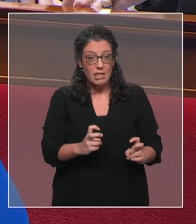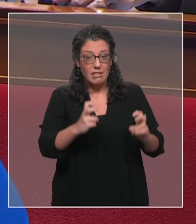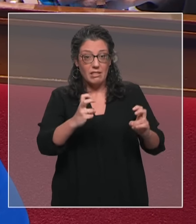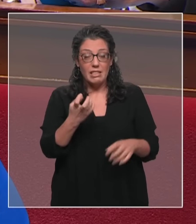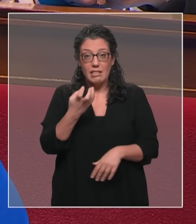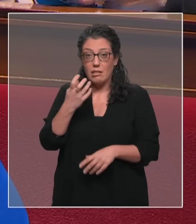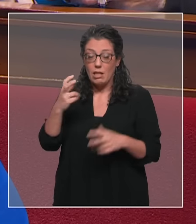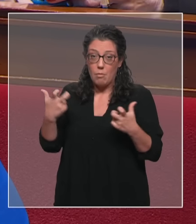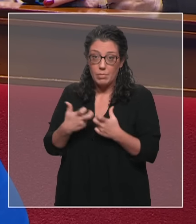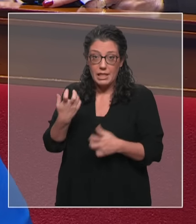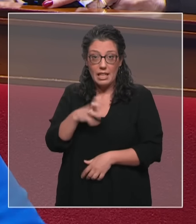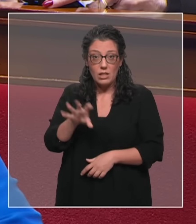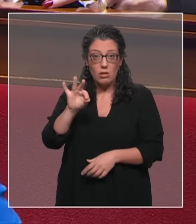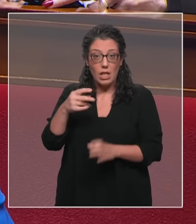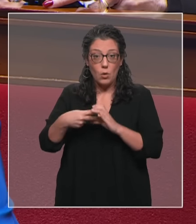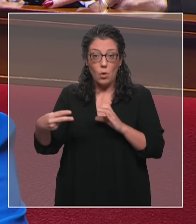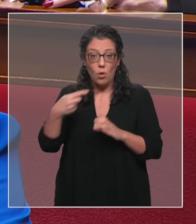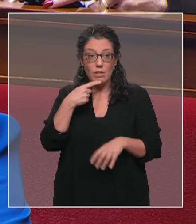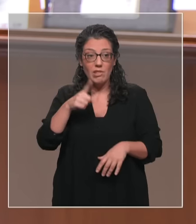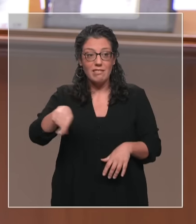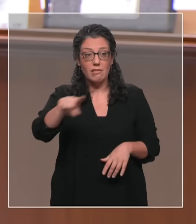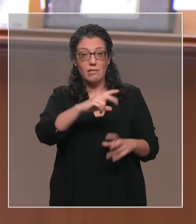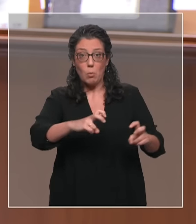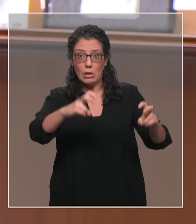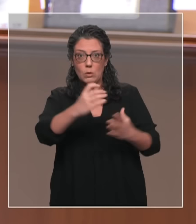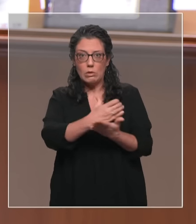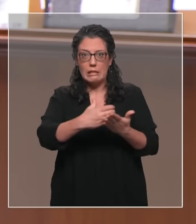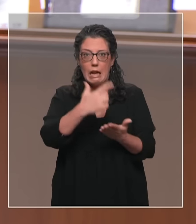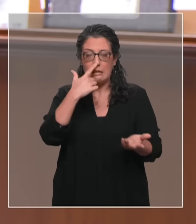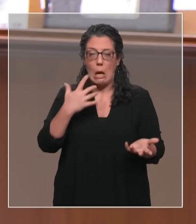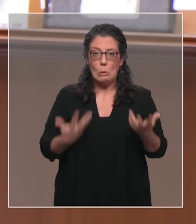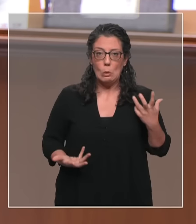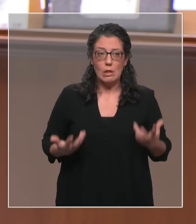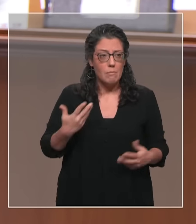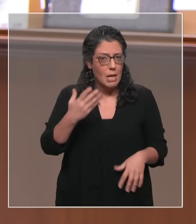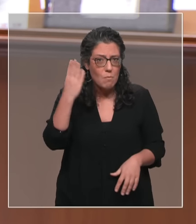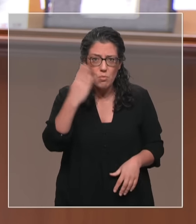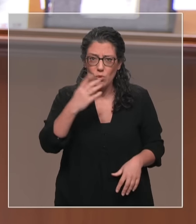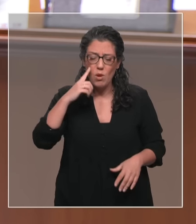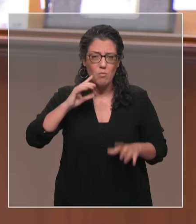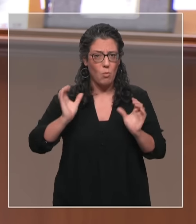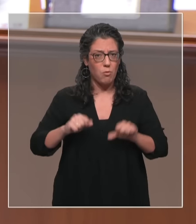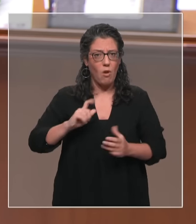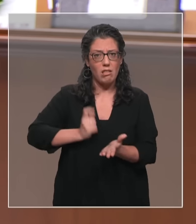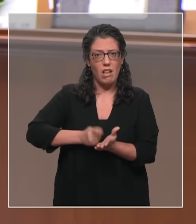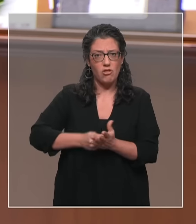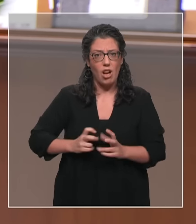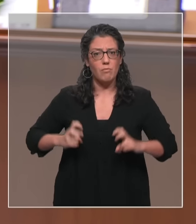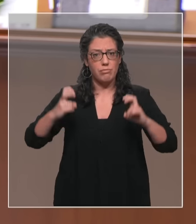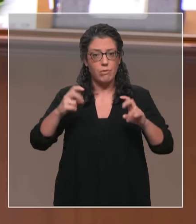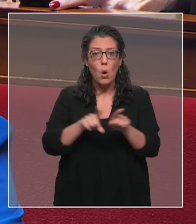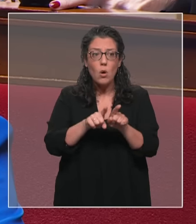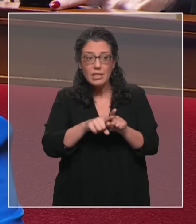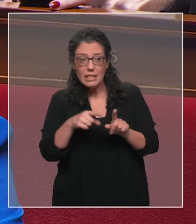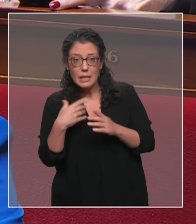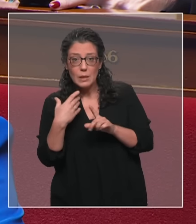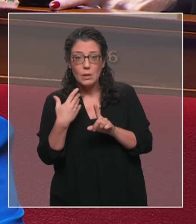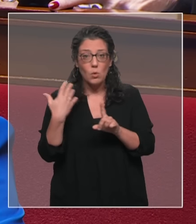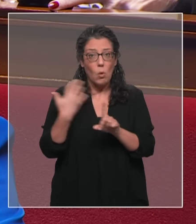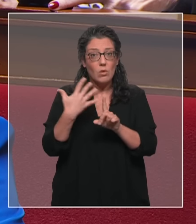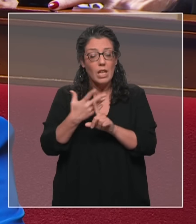euros. Ça désincite clairement à l'augmentation des salaires. Nous en avons besoin pour le pouvoir d'achat. Nous le faisons aussi dans un contexte financier qui est